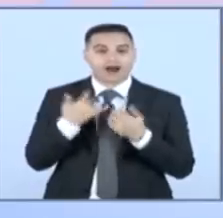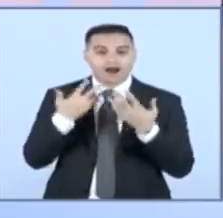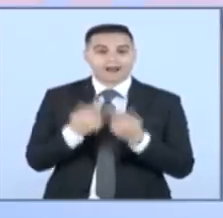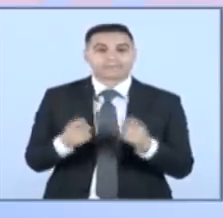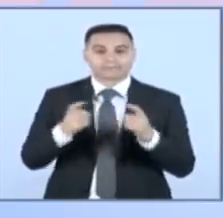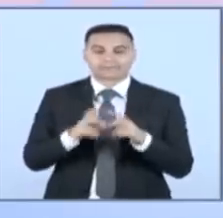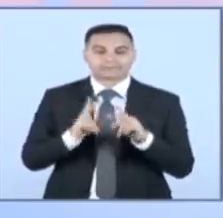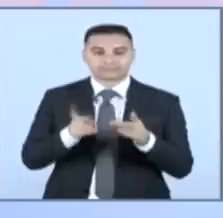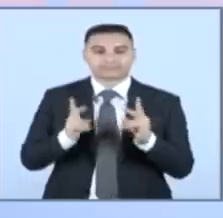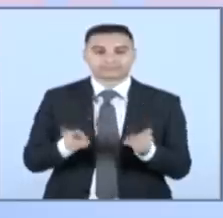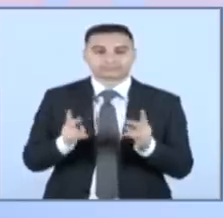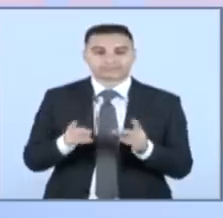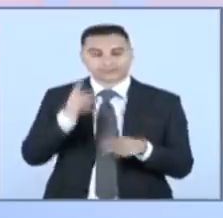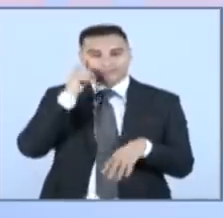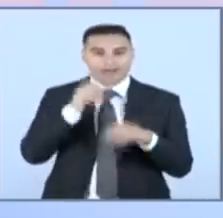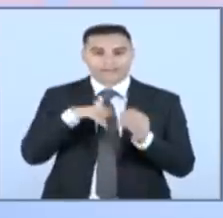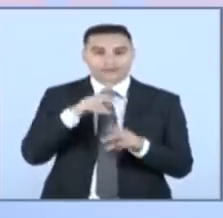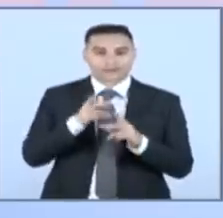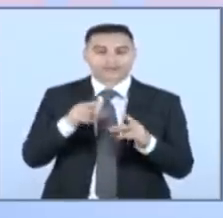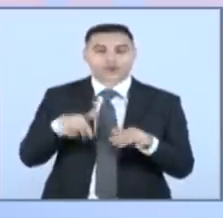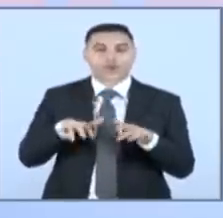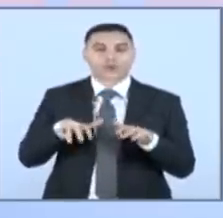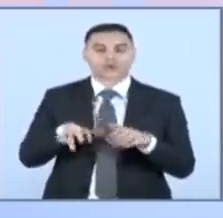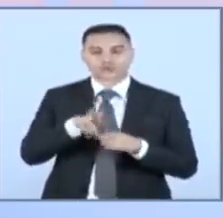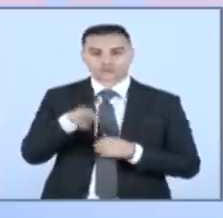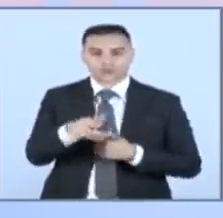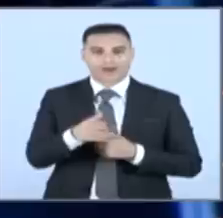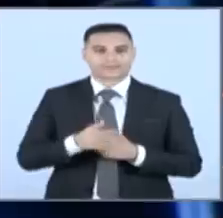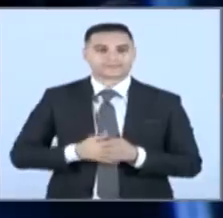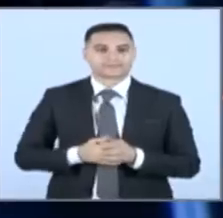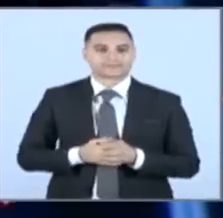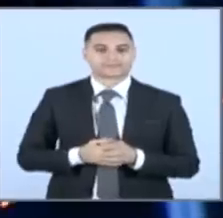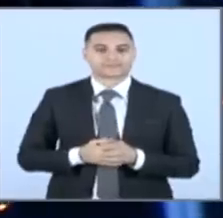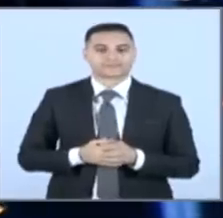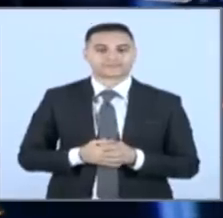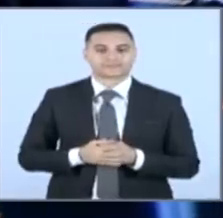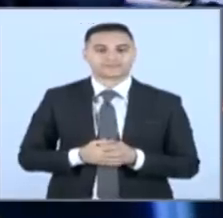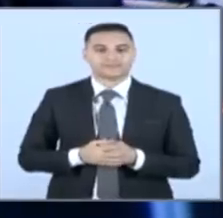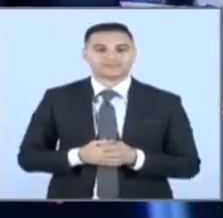الاستراتيجي، يعني بيلخبطونا. تكنولوجيا، والسؤال هو